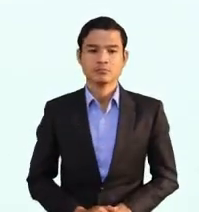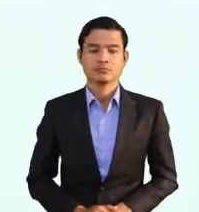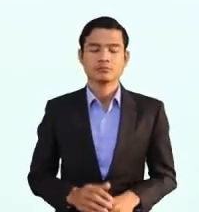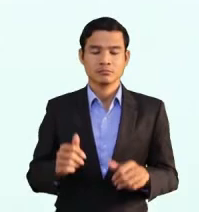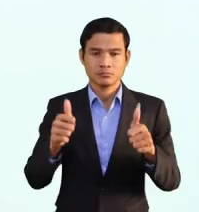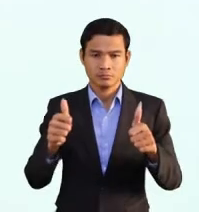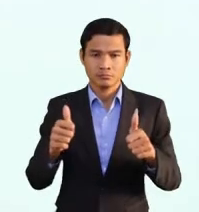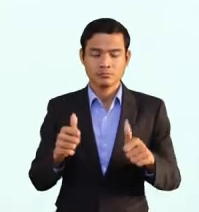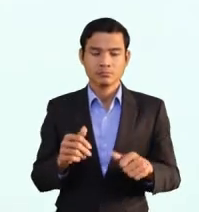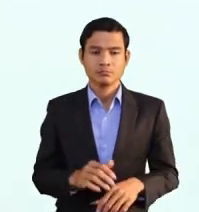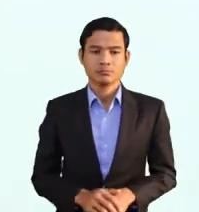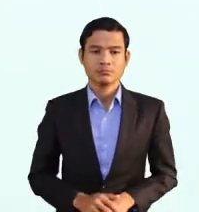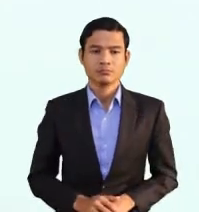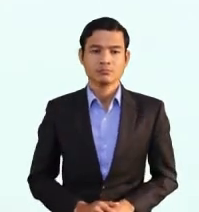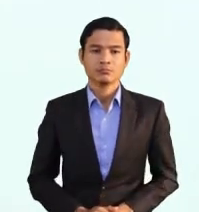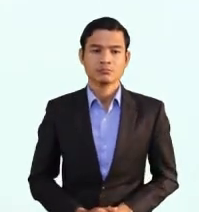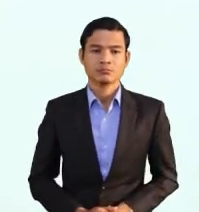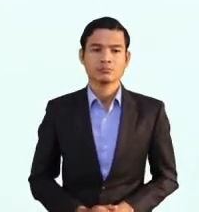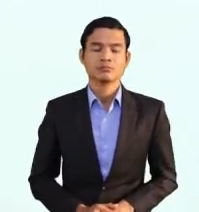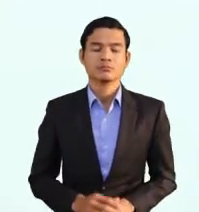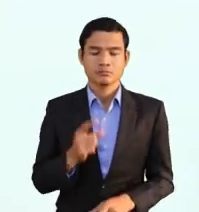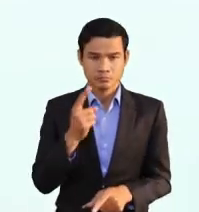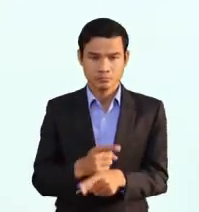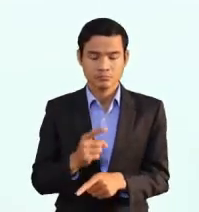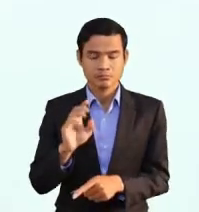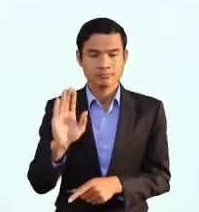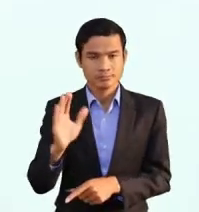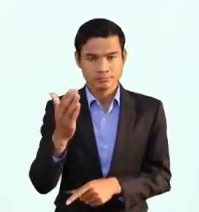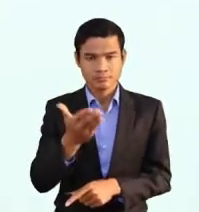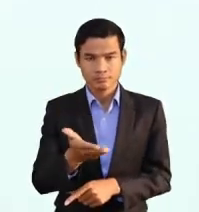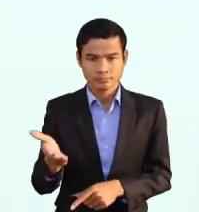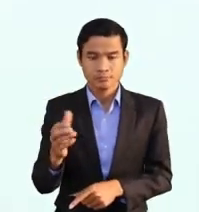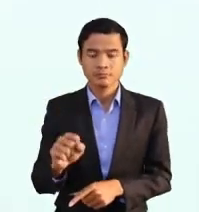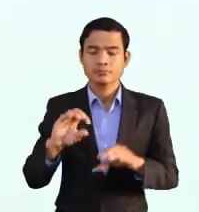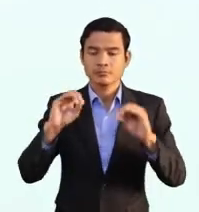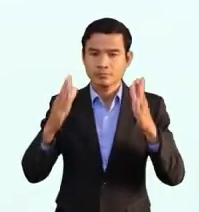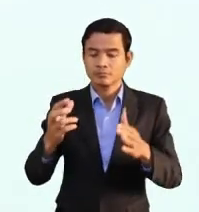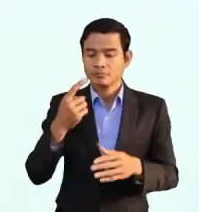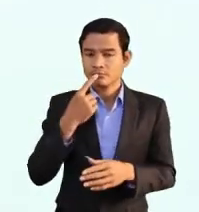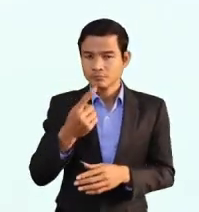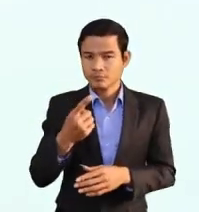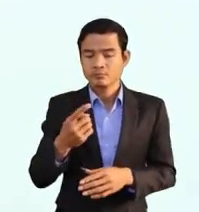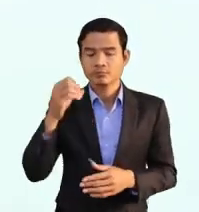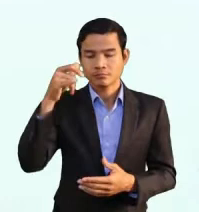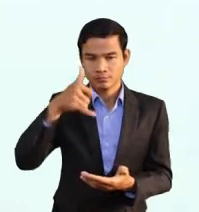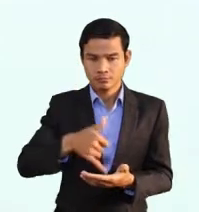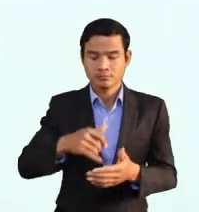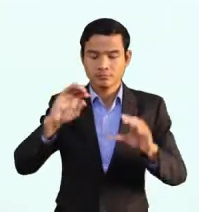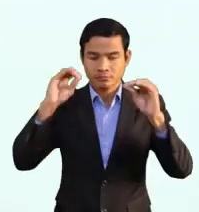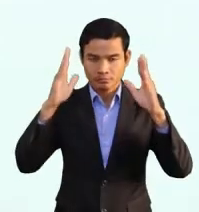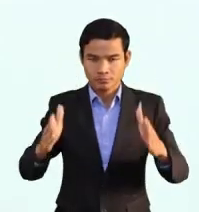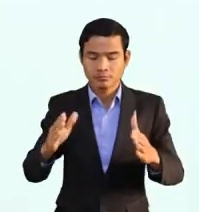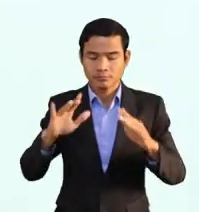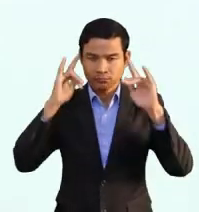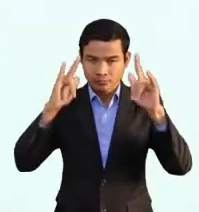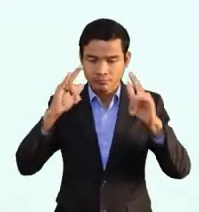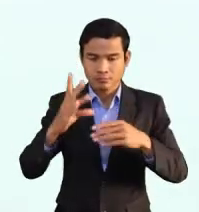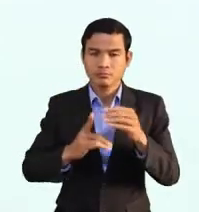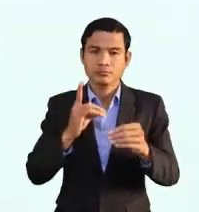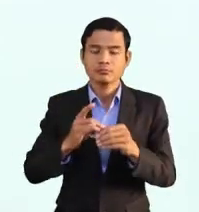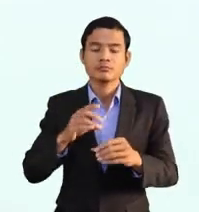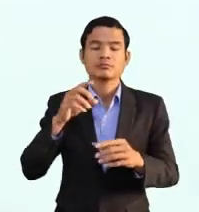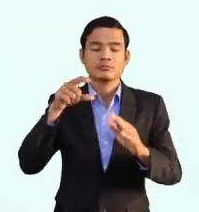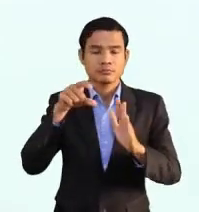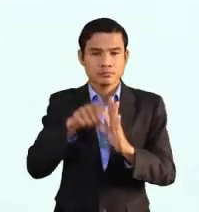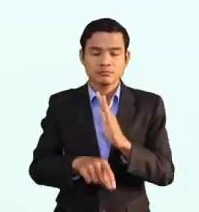là o nè thở ban kha cha chắc nè khu phép con tới thả thằng này nè kêu nâng bằng riêng con pi cả